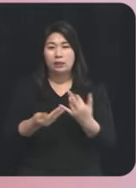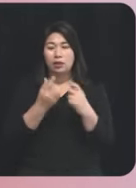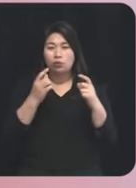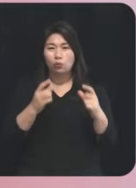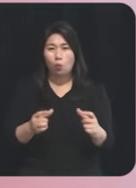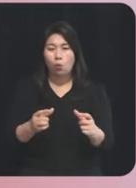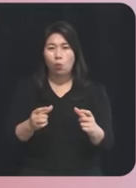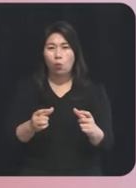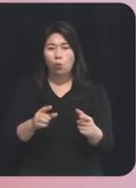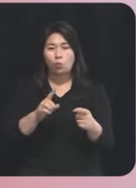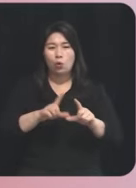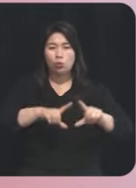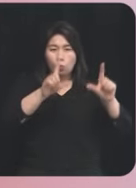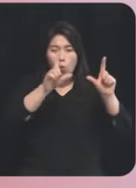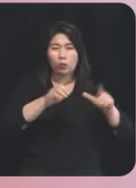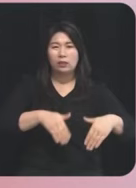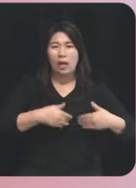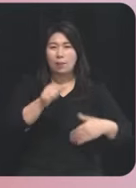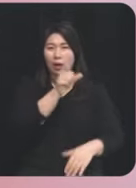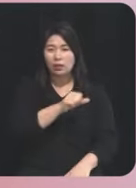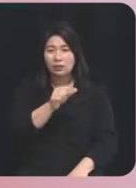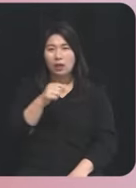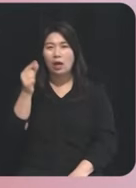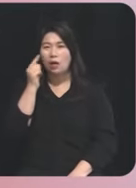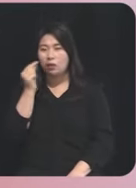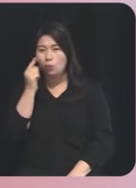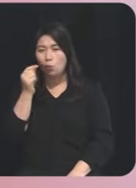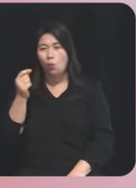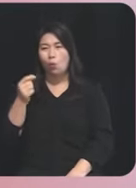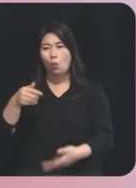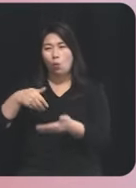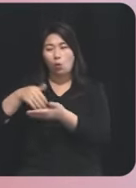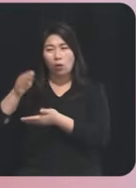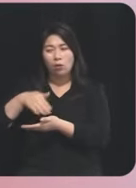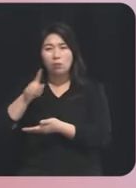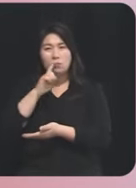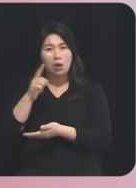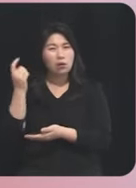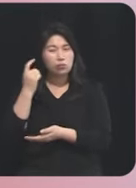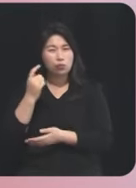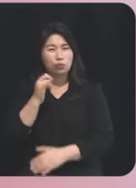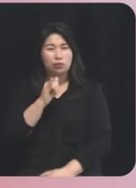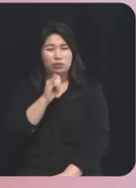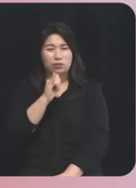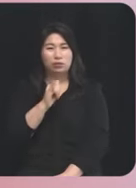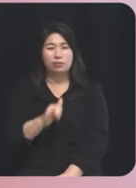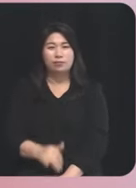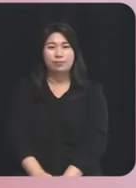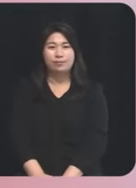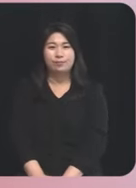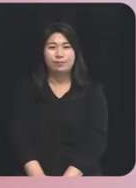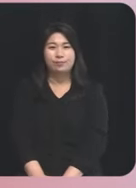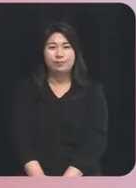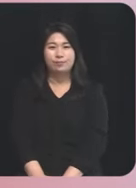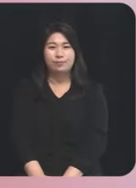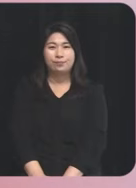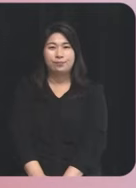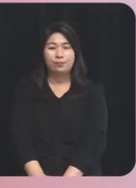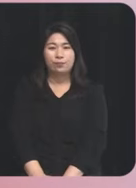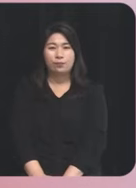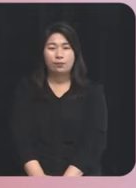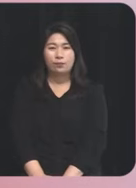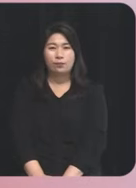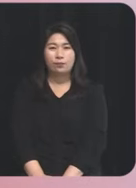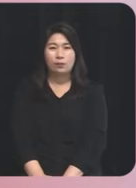가느니 동남아나 일본으로 가겠다는 말을 듣고 있는 것이 저희 현실 아니겠습니까? 그런